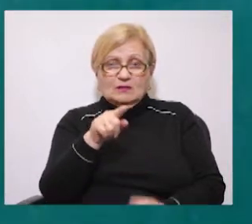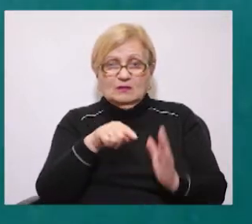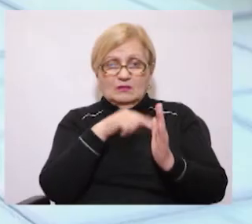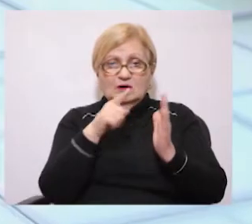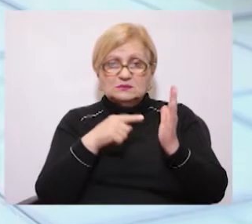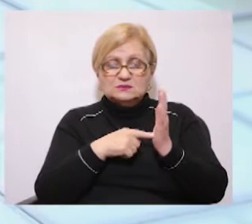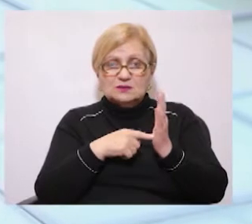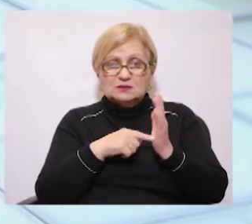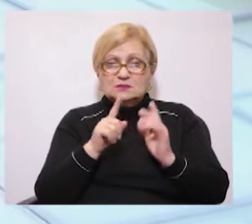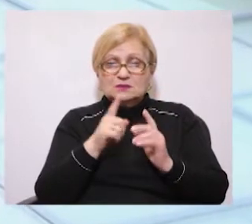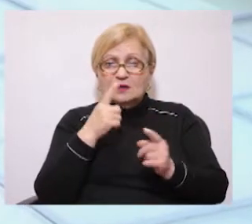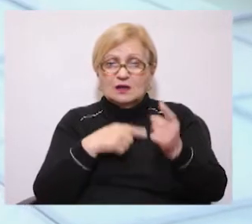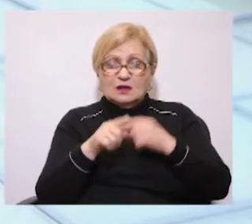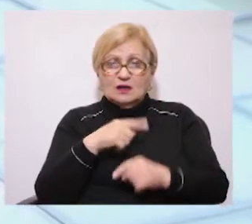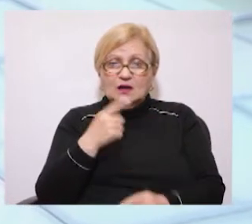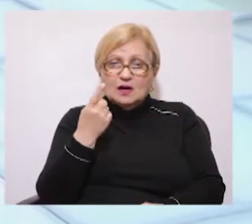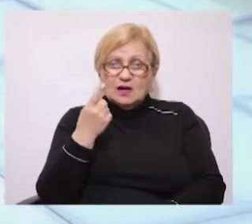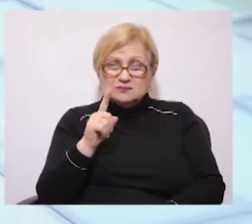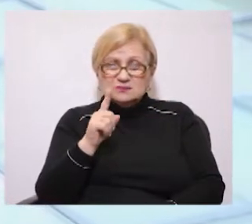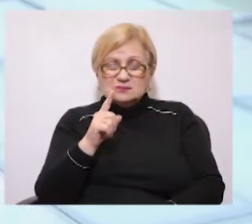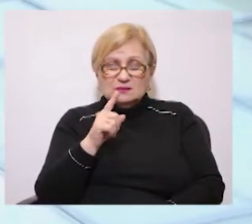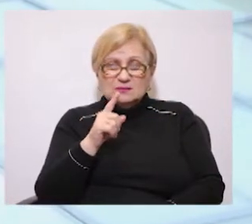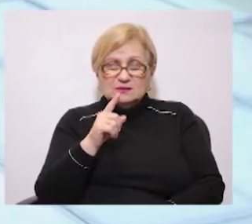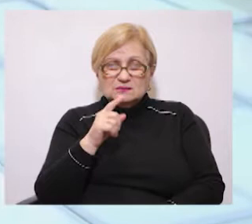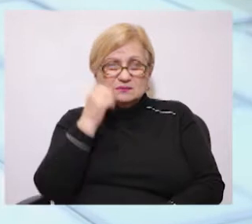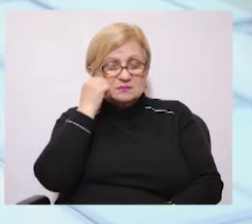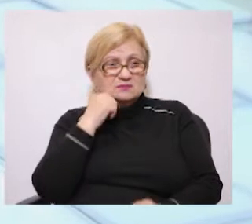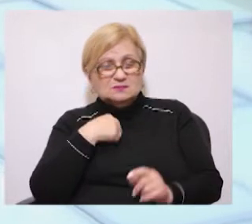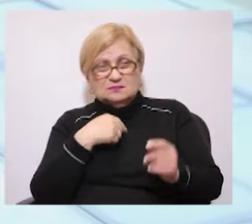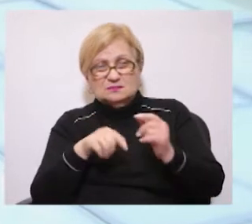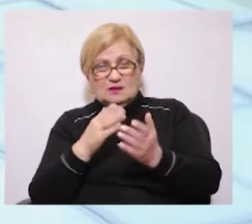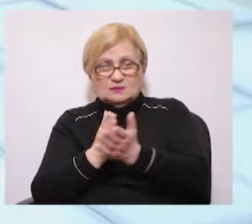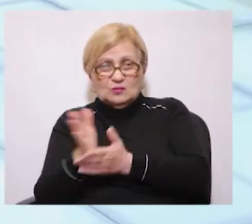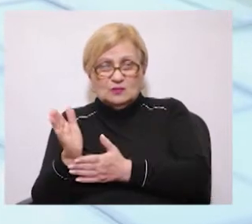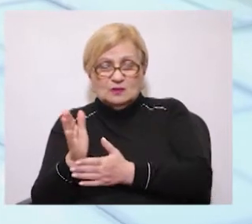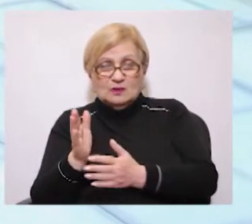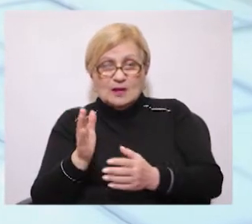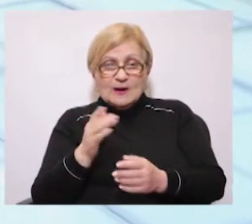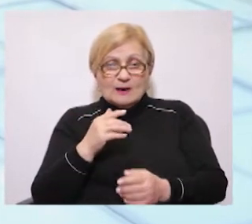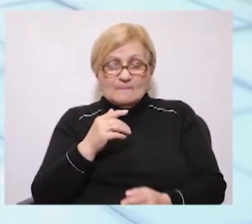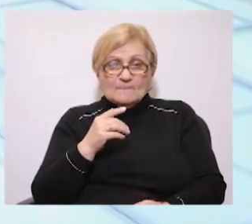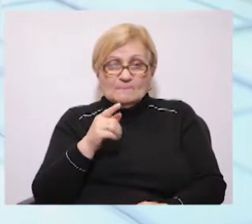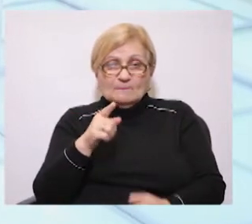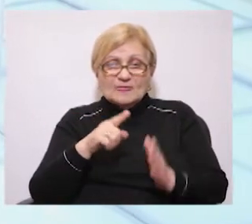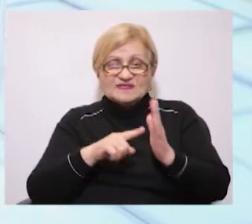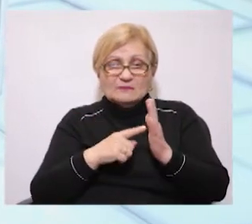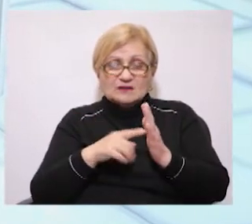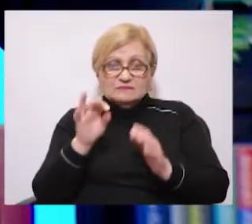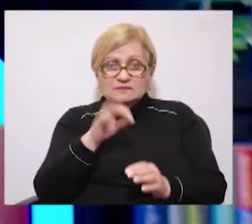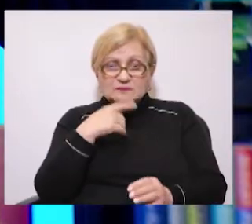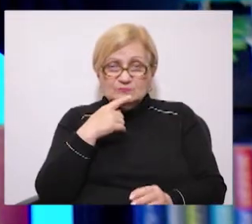რას უბრუნდები, იცით? ერთი წამით გადავხვევ აქ ამ თემას, მაგრამ შორს არ მივდივარ, ნამრავზე